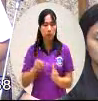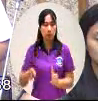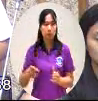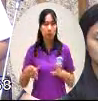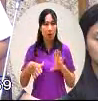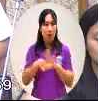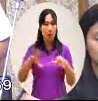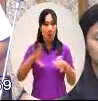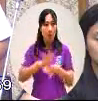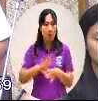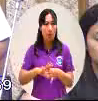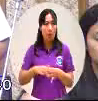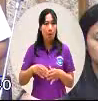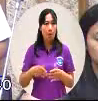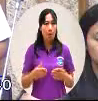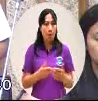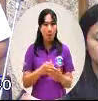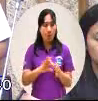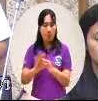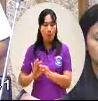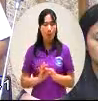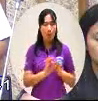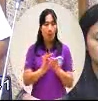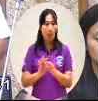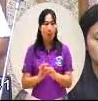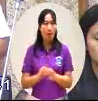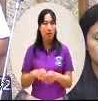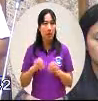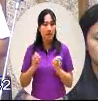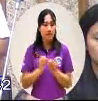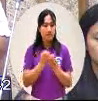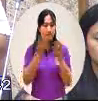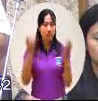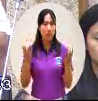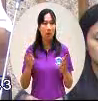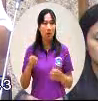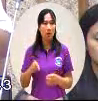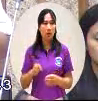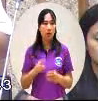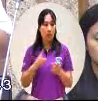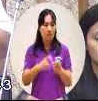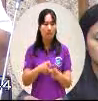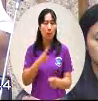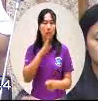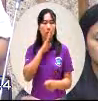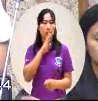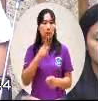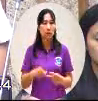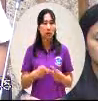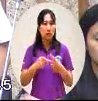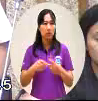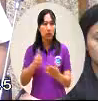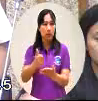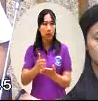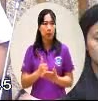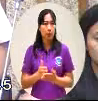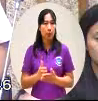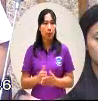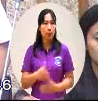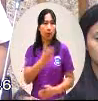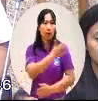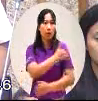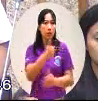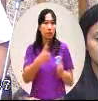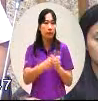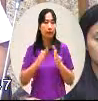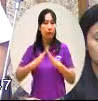并蓄、绽放光芒，所以才成立这个目的了。那第二个就是说，我们已经请陈副市长担任我们这一次的